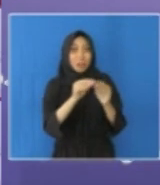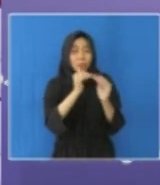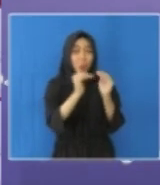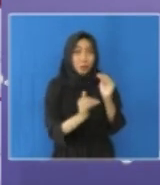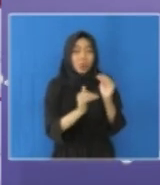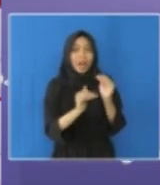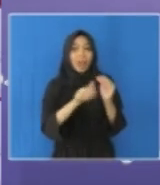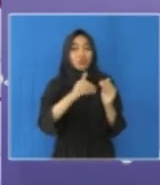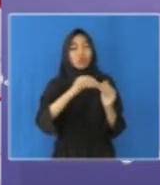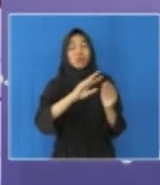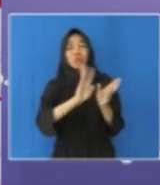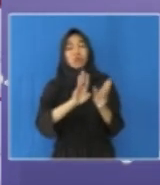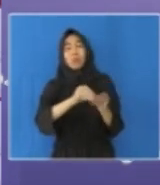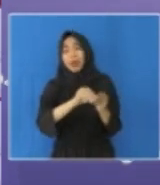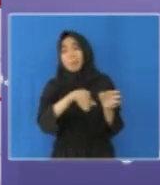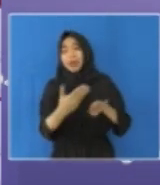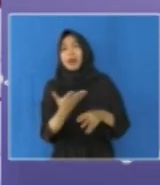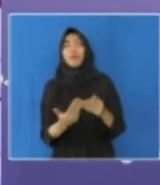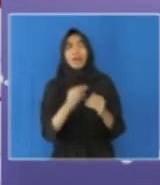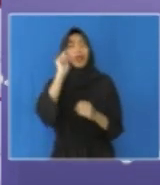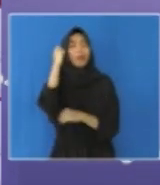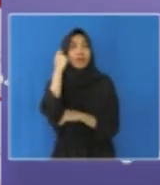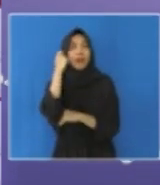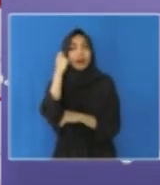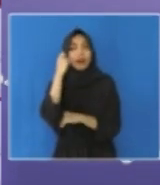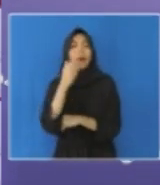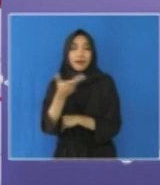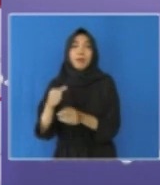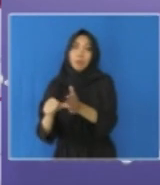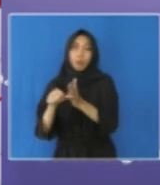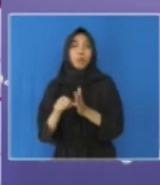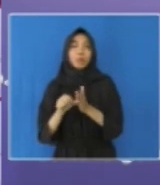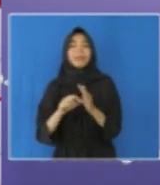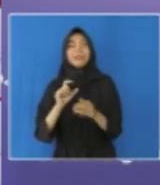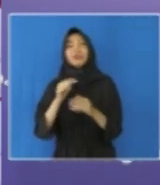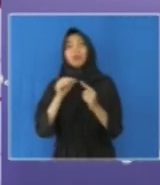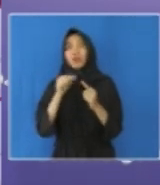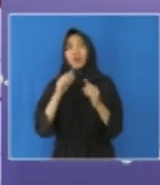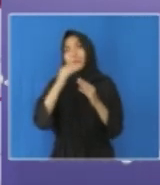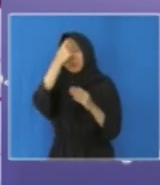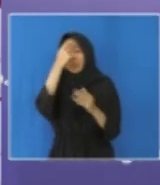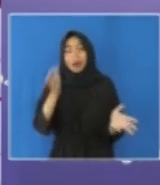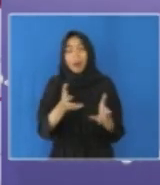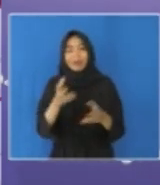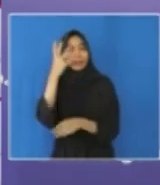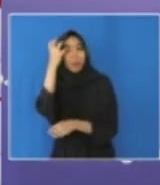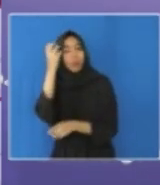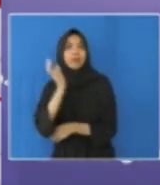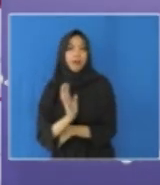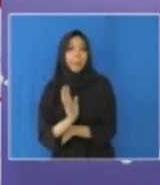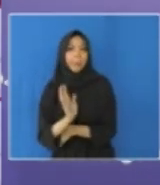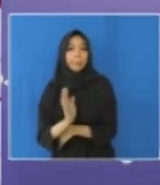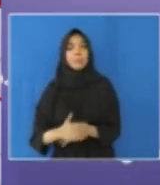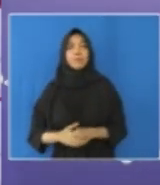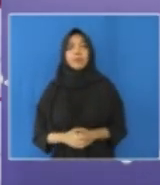menurunkan jumlah yang meninggal karena copied 19 saudara-saudara sekalian saya Hai Mari kita lawan covert dengan